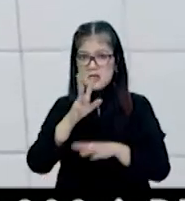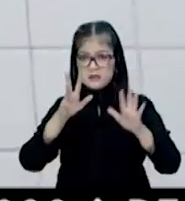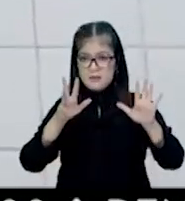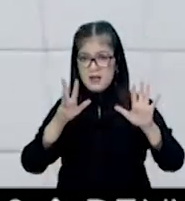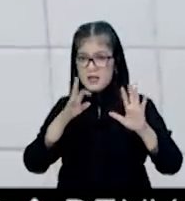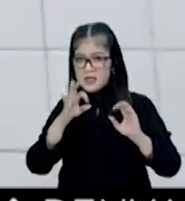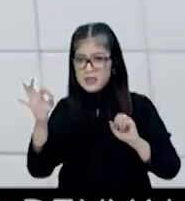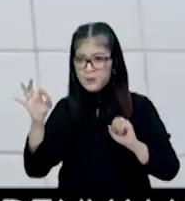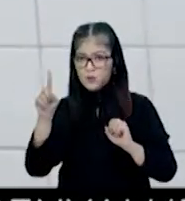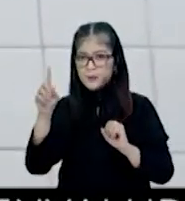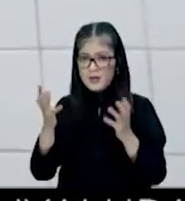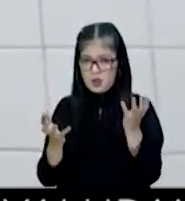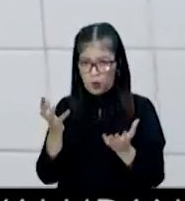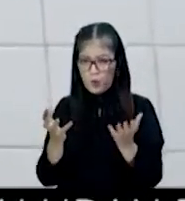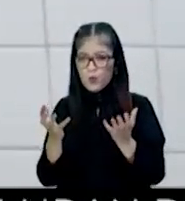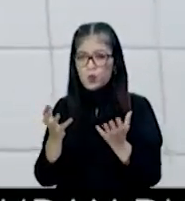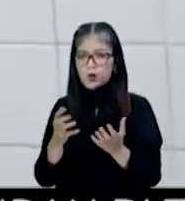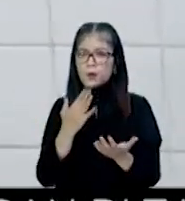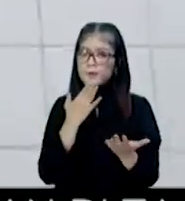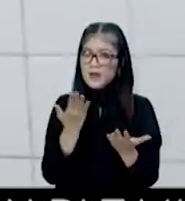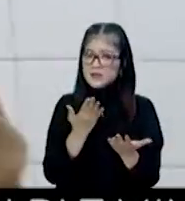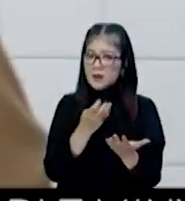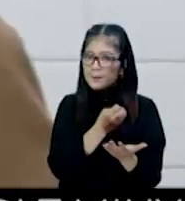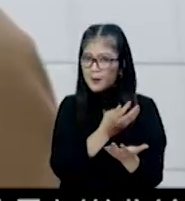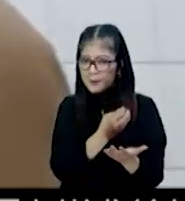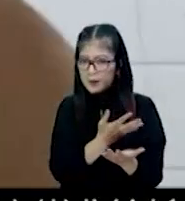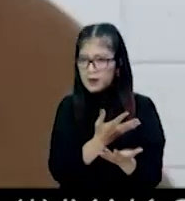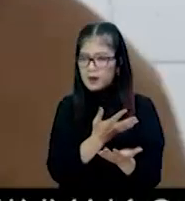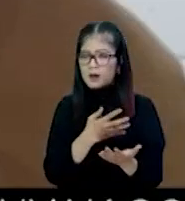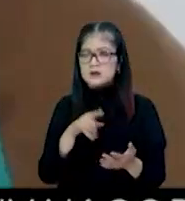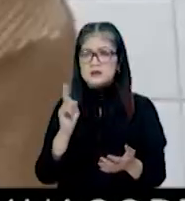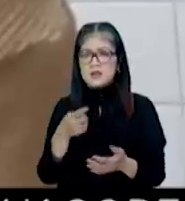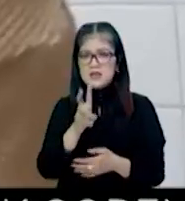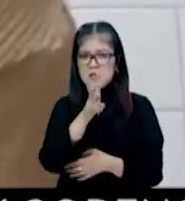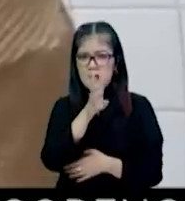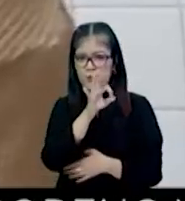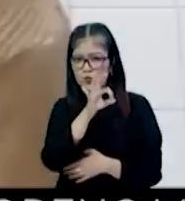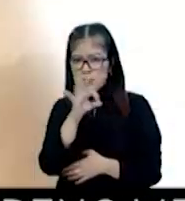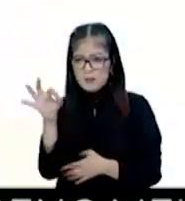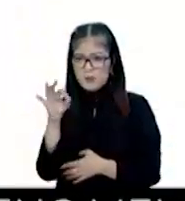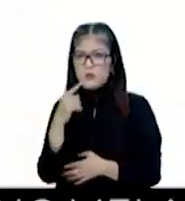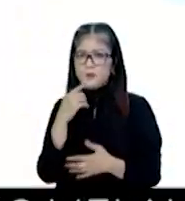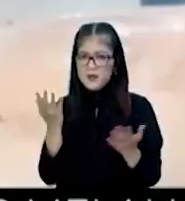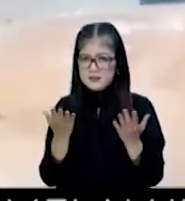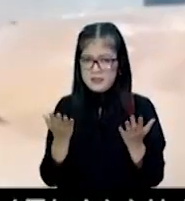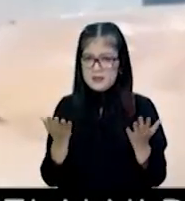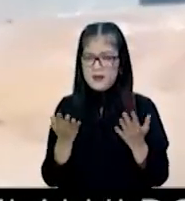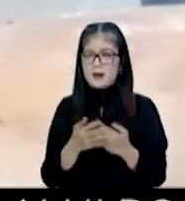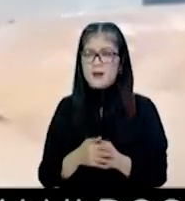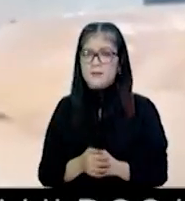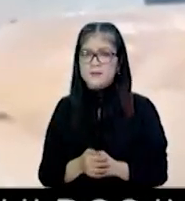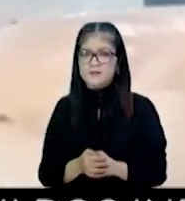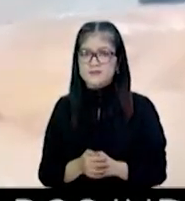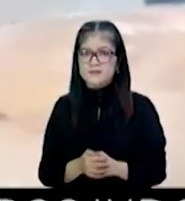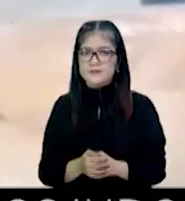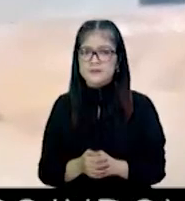Rp39.000. Sedangkan di angka normalnya berapa? Ya, sekitaran 30-an itu. Ya, kalau bisa sih.